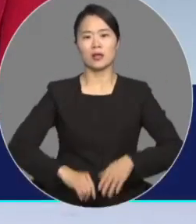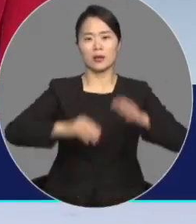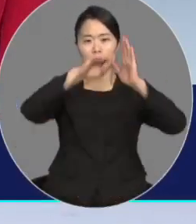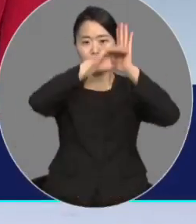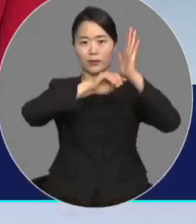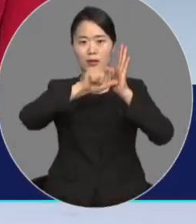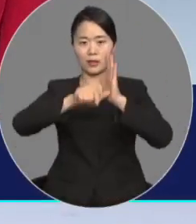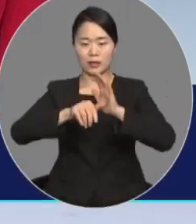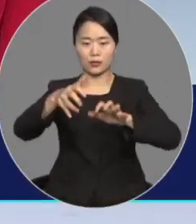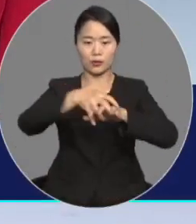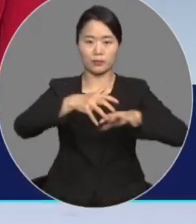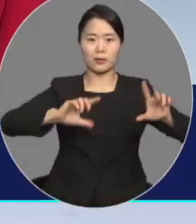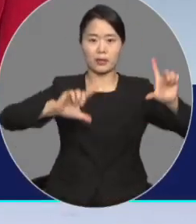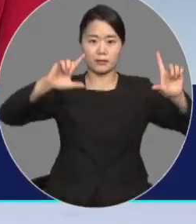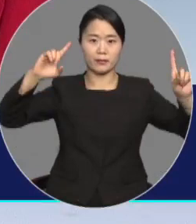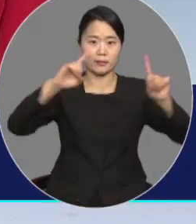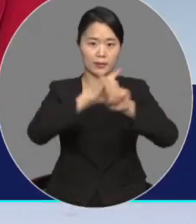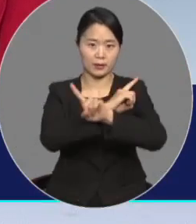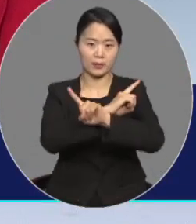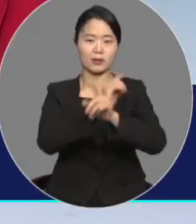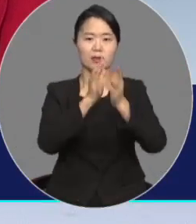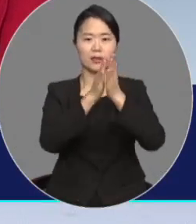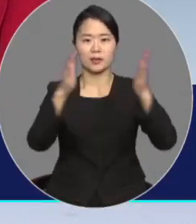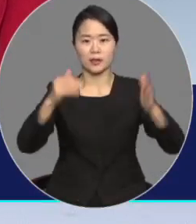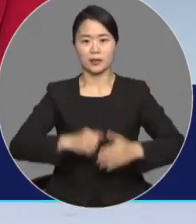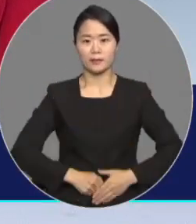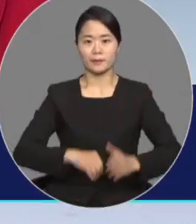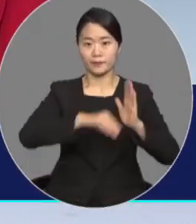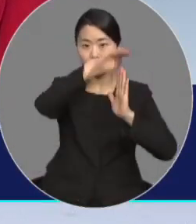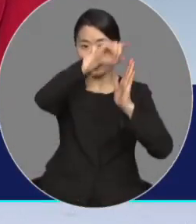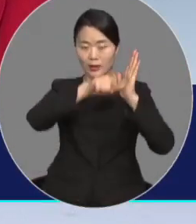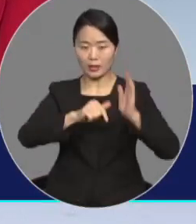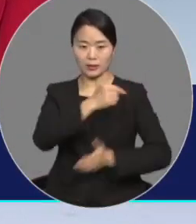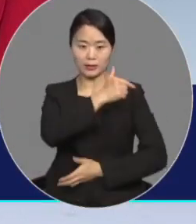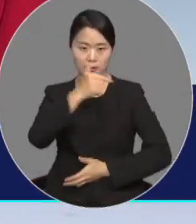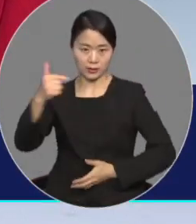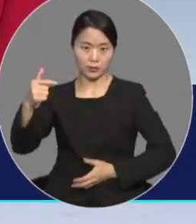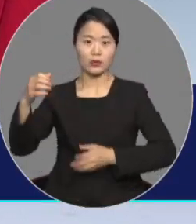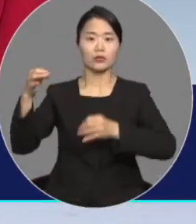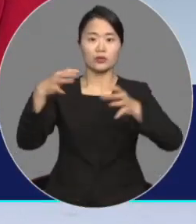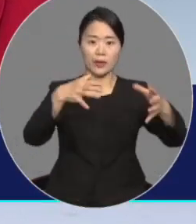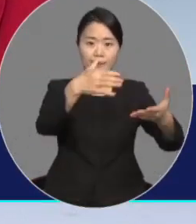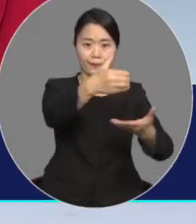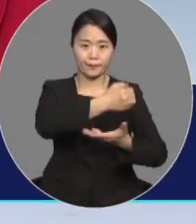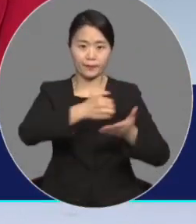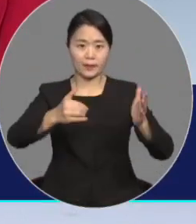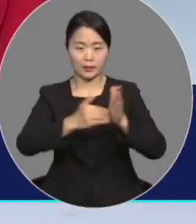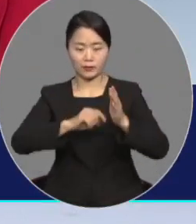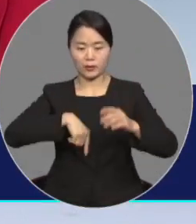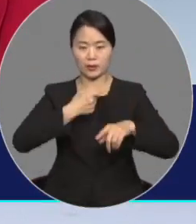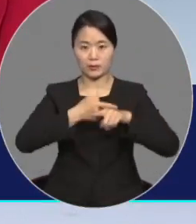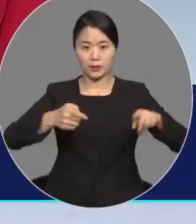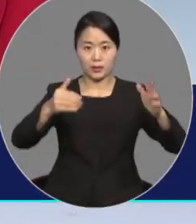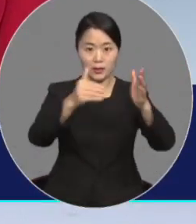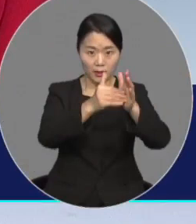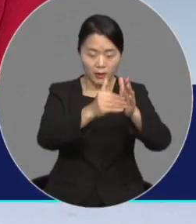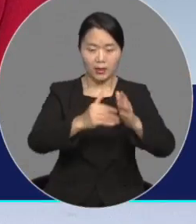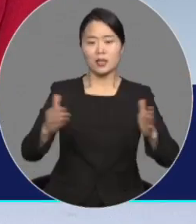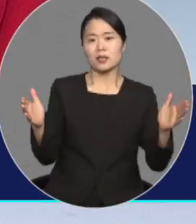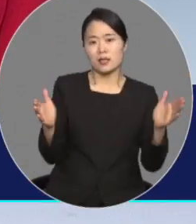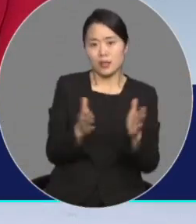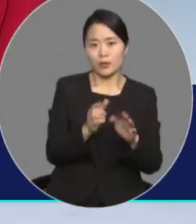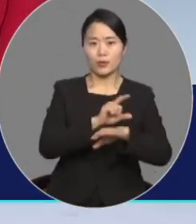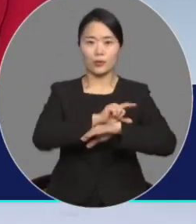실시합니다. 전반기 조직 운영에 대해서는 기업의 대규모 투자를 끌어냈다고 자평하며 작고 효율적인 지방정부